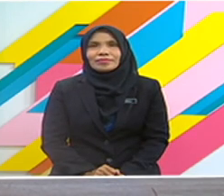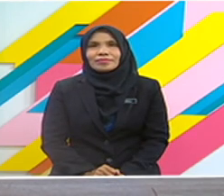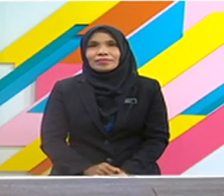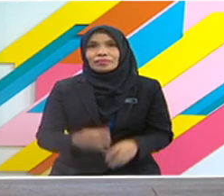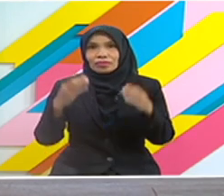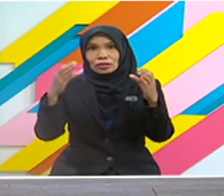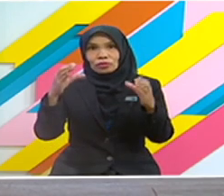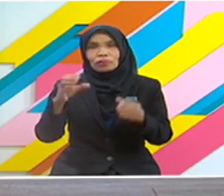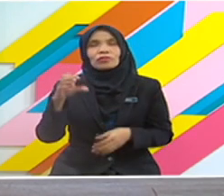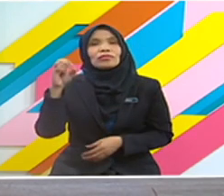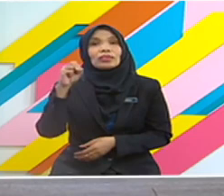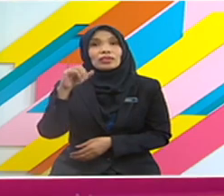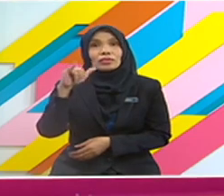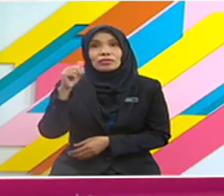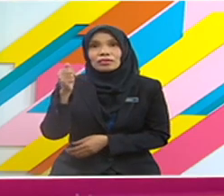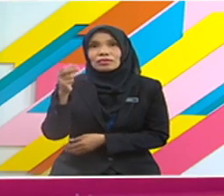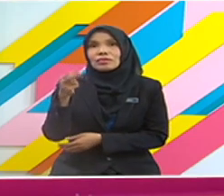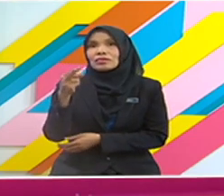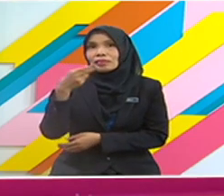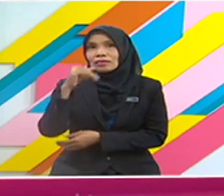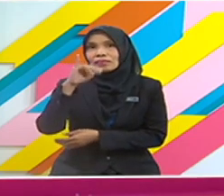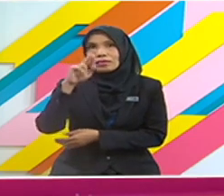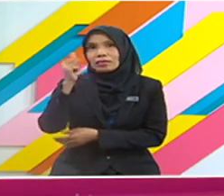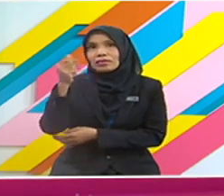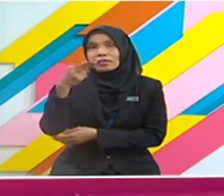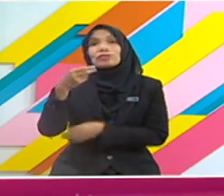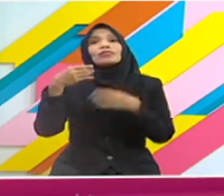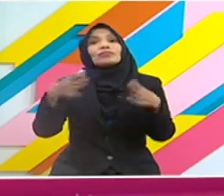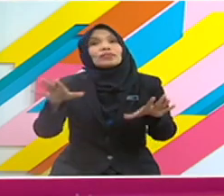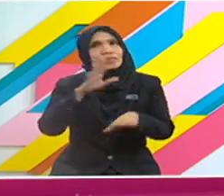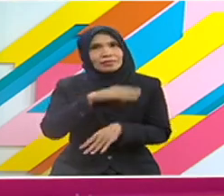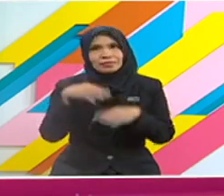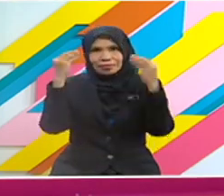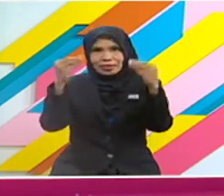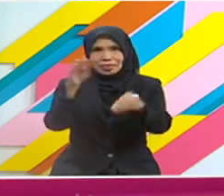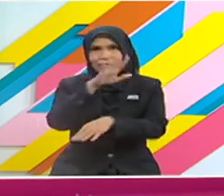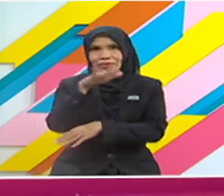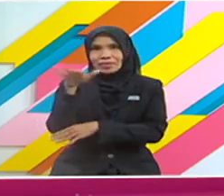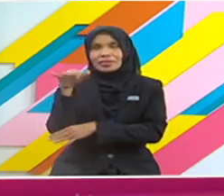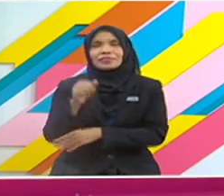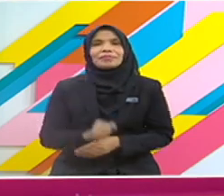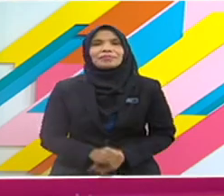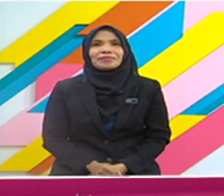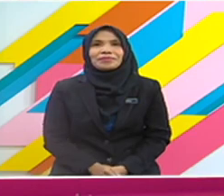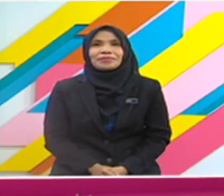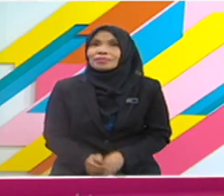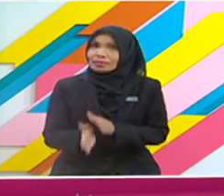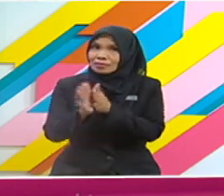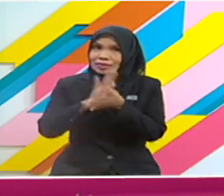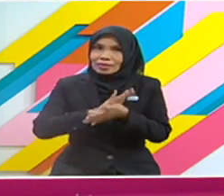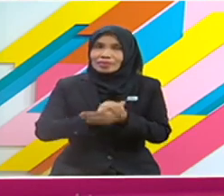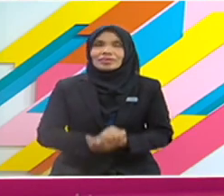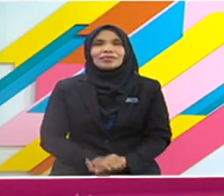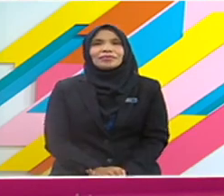ajar, dah perkenalkan dan juga ajar ejaan yang betul bagi setiap organ deria. Jadi hari ini memandangkan kat studio hanya